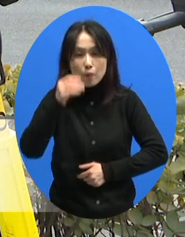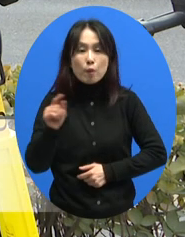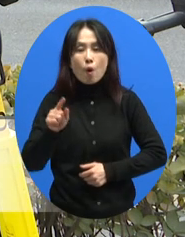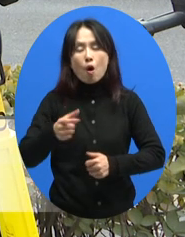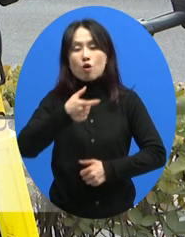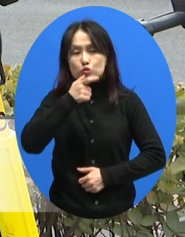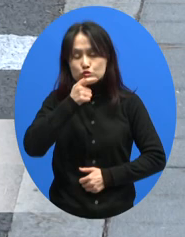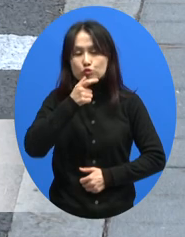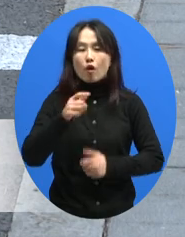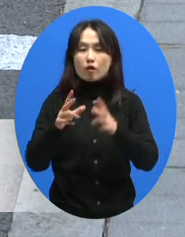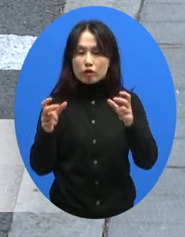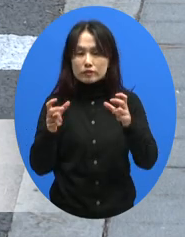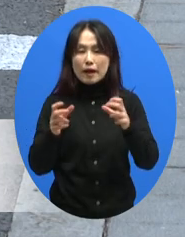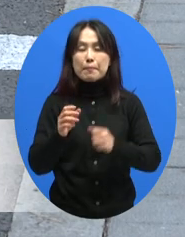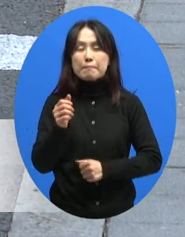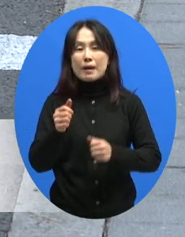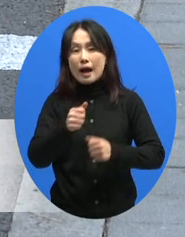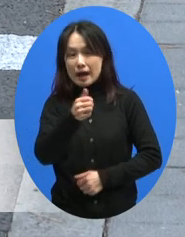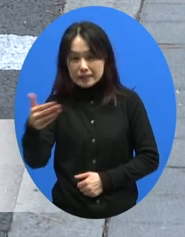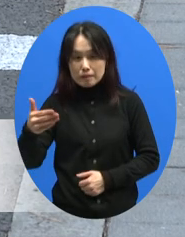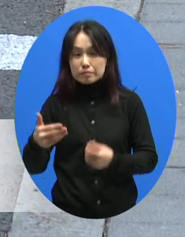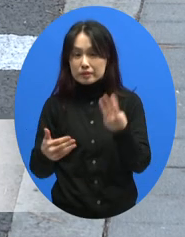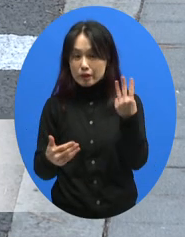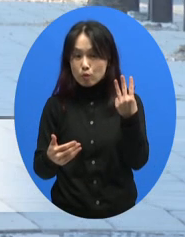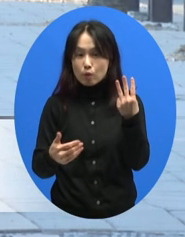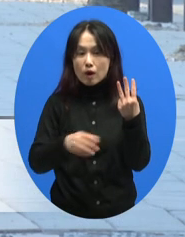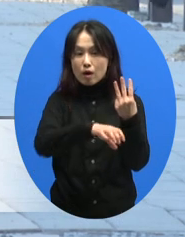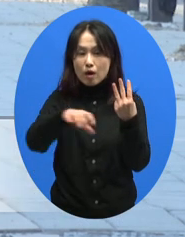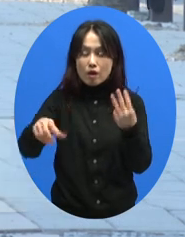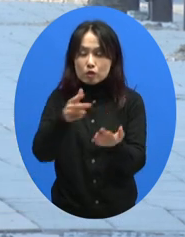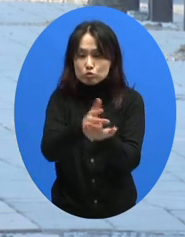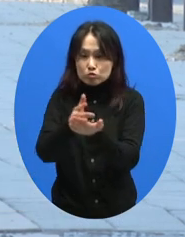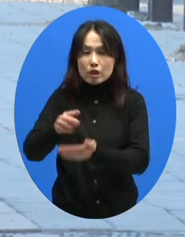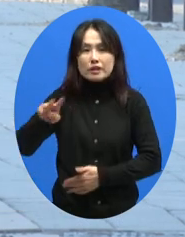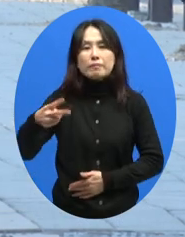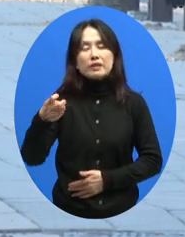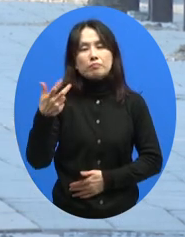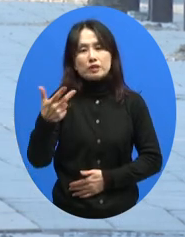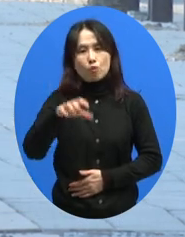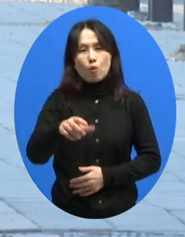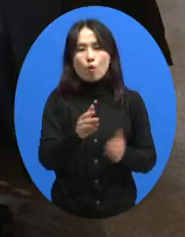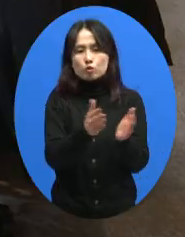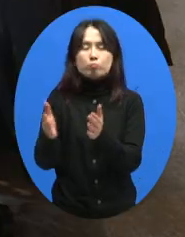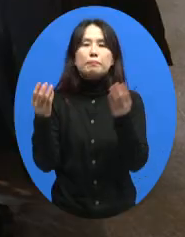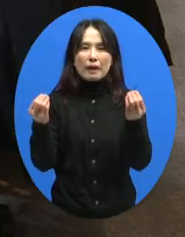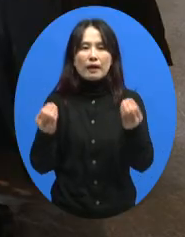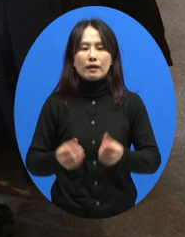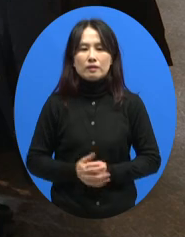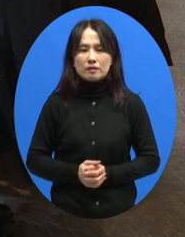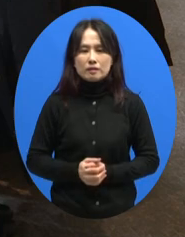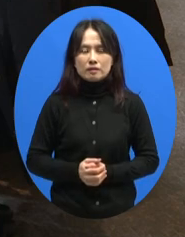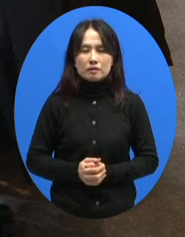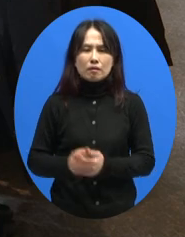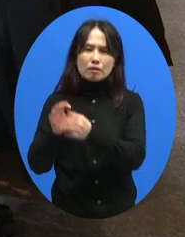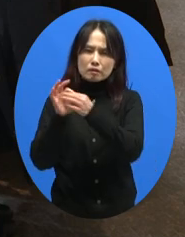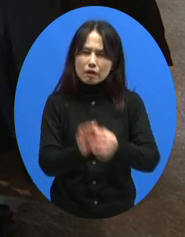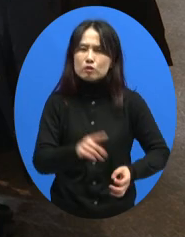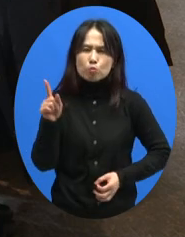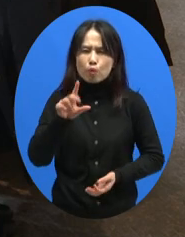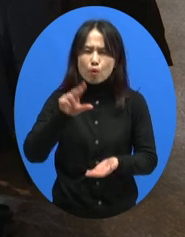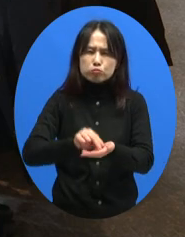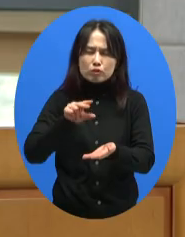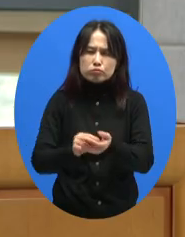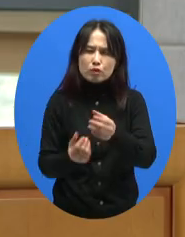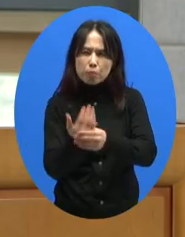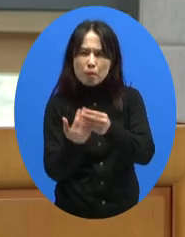성남, 하남 세 곳과 전용 주차시설 227곳의 조성을 완료했습니다. 지속적으로 나오는 안전 문제를